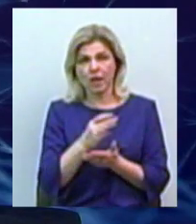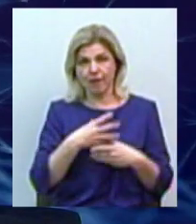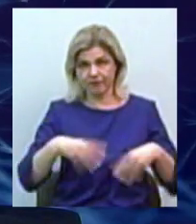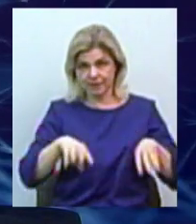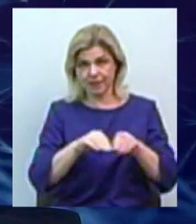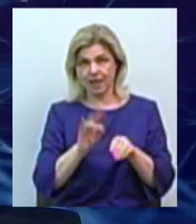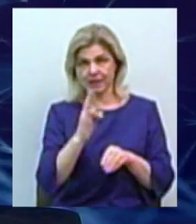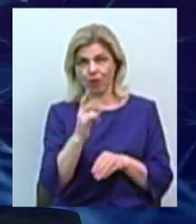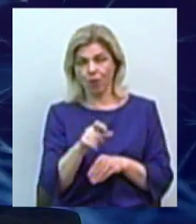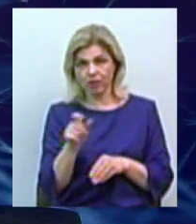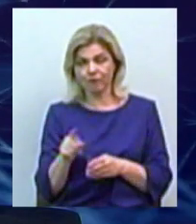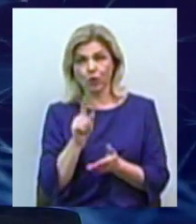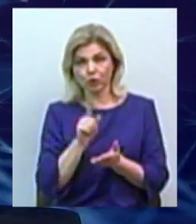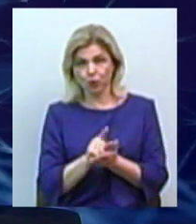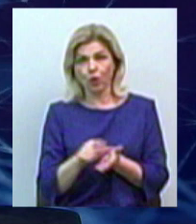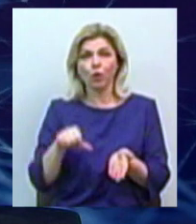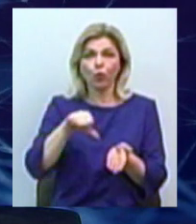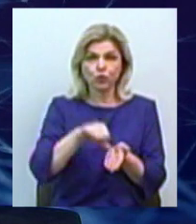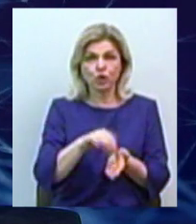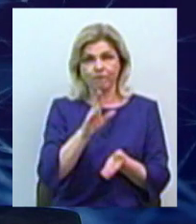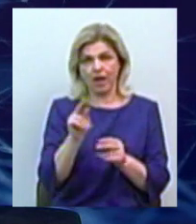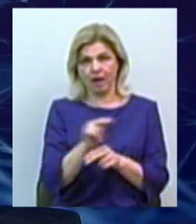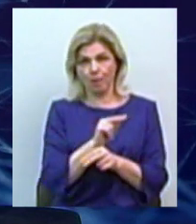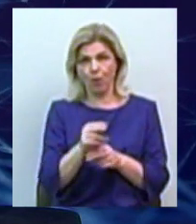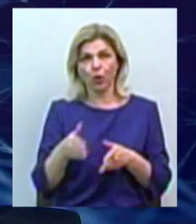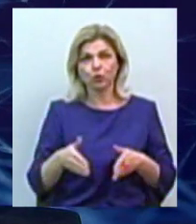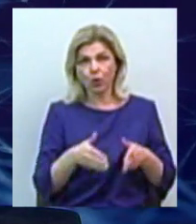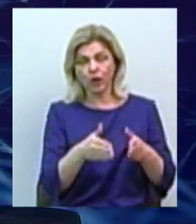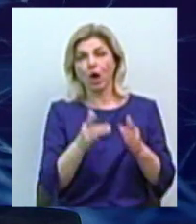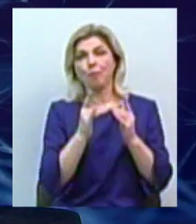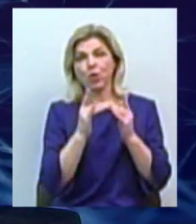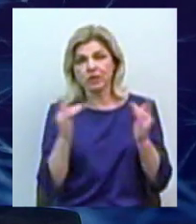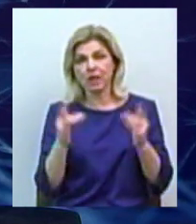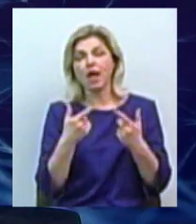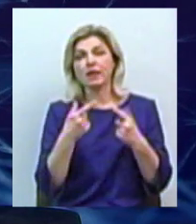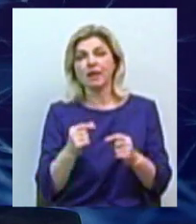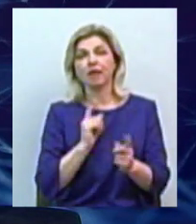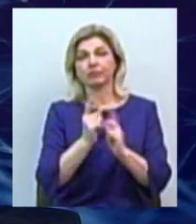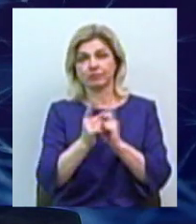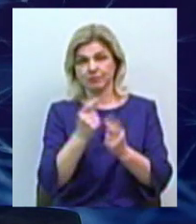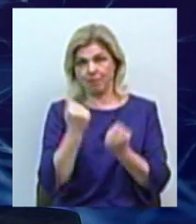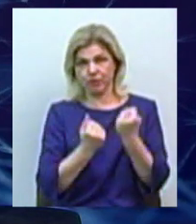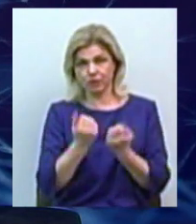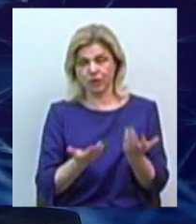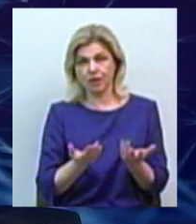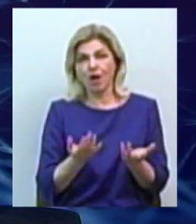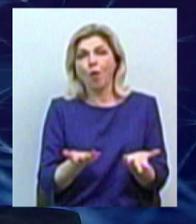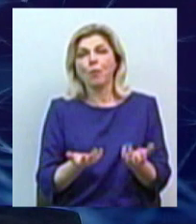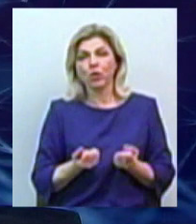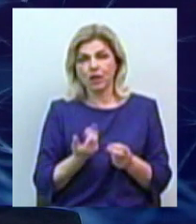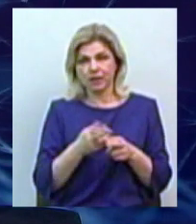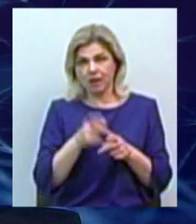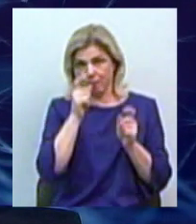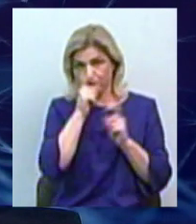миколаївці, повинні брати участь в ремонті доріг, мостів, по яким йде трафік, і отримувати ці